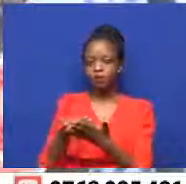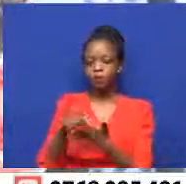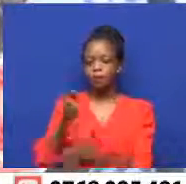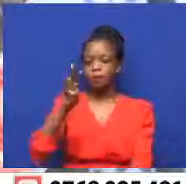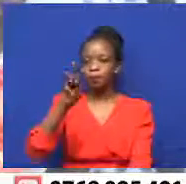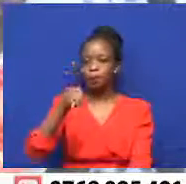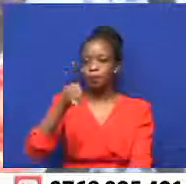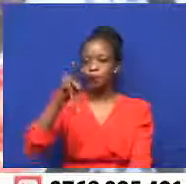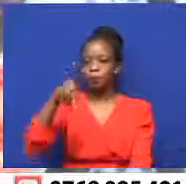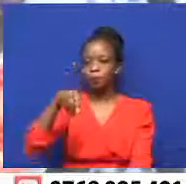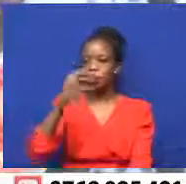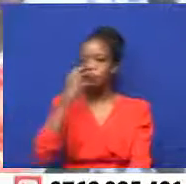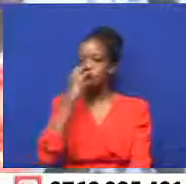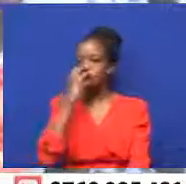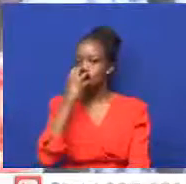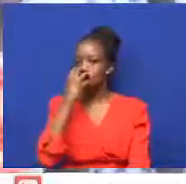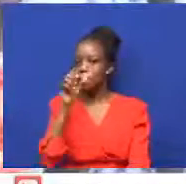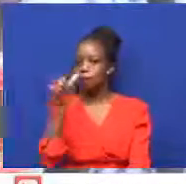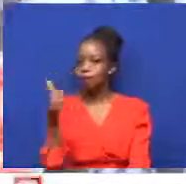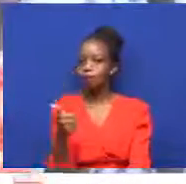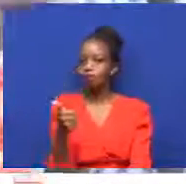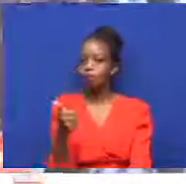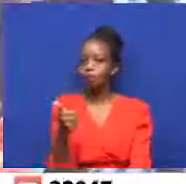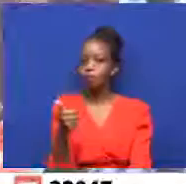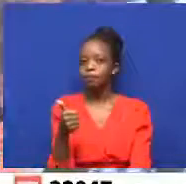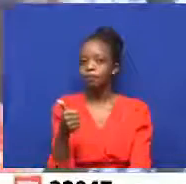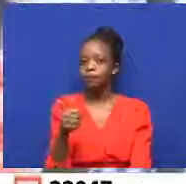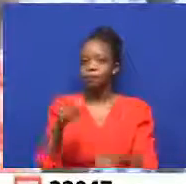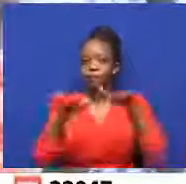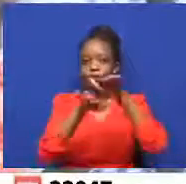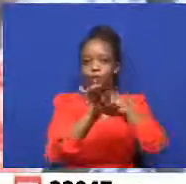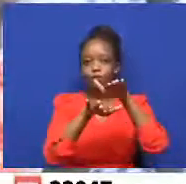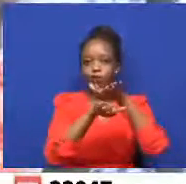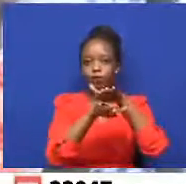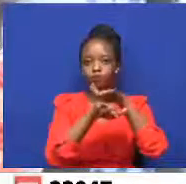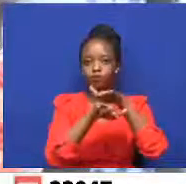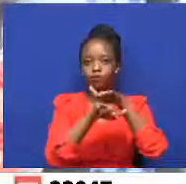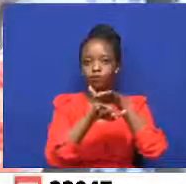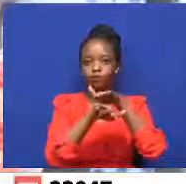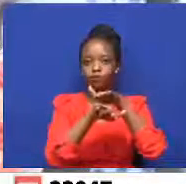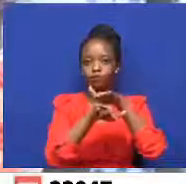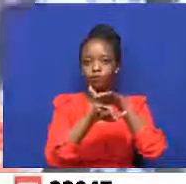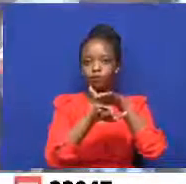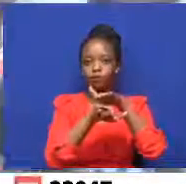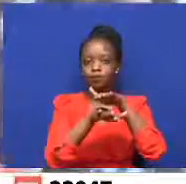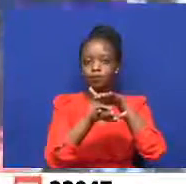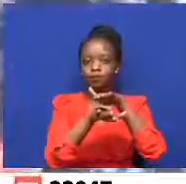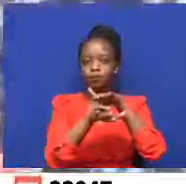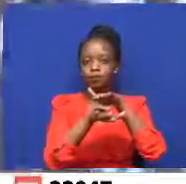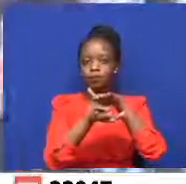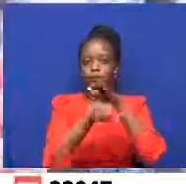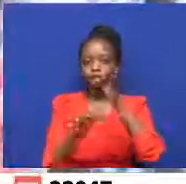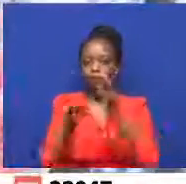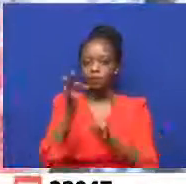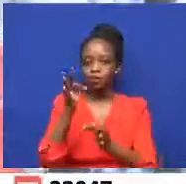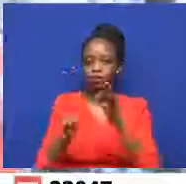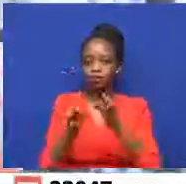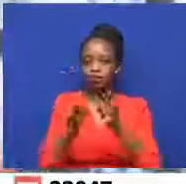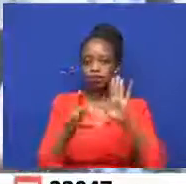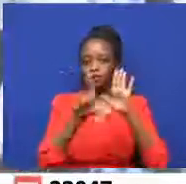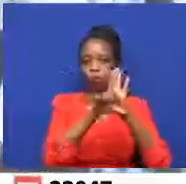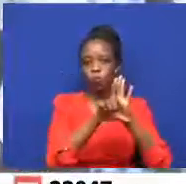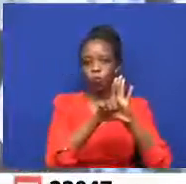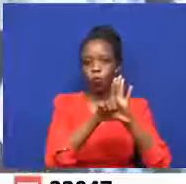mheshimiwa wa ODM mwingine ni deputy wa Justice and Legal Affairs wa